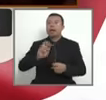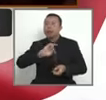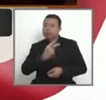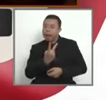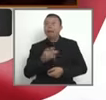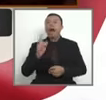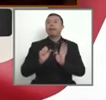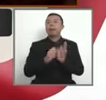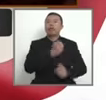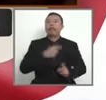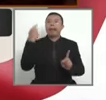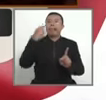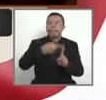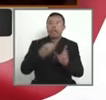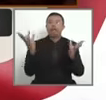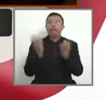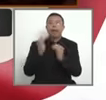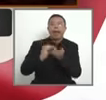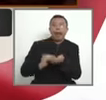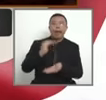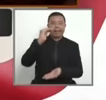buka aja